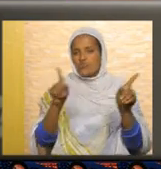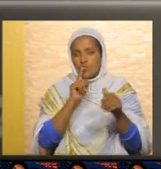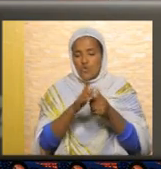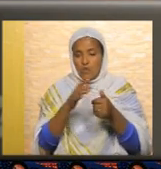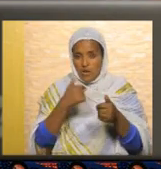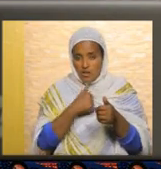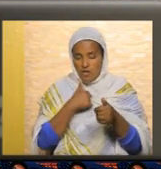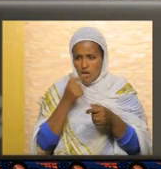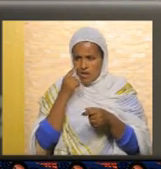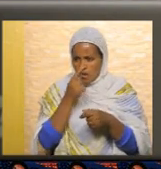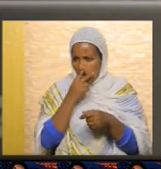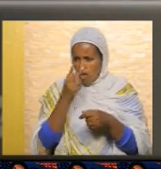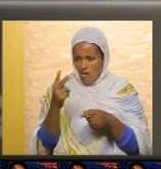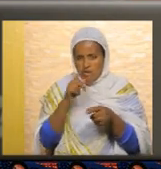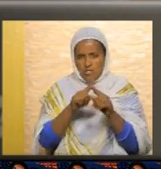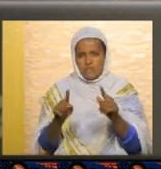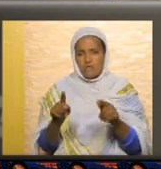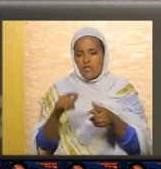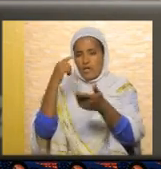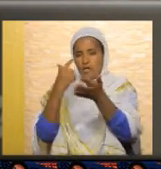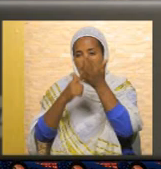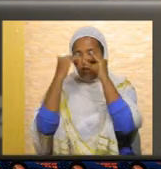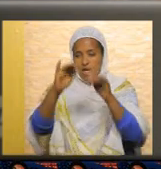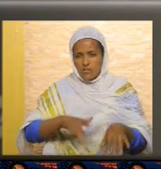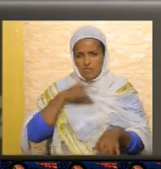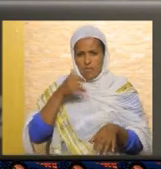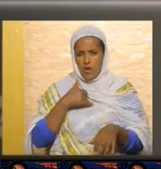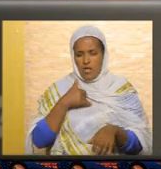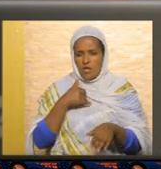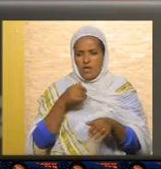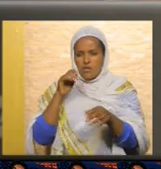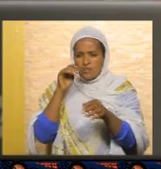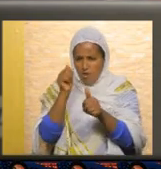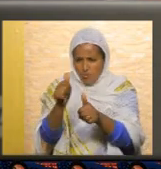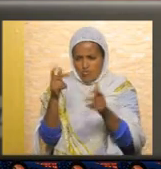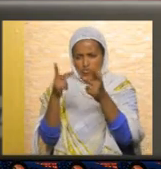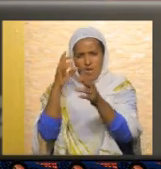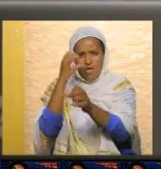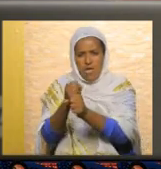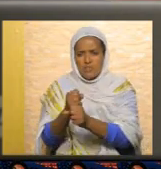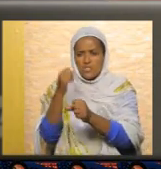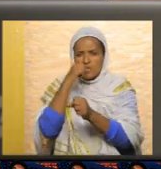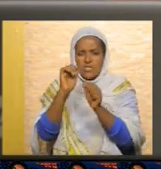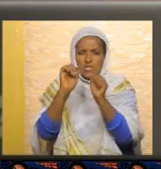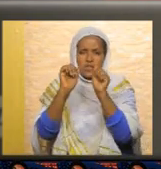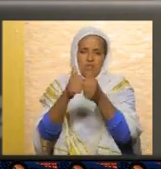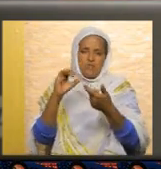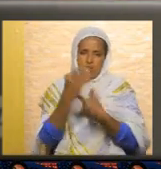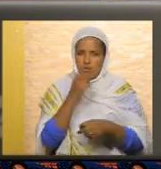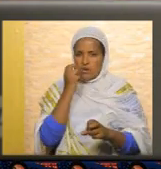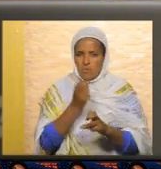ይለያል። እኔ በማየት ይህን ያህል የተሰማኝ የሚደርስባቸው እንዴት